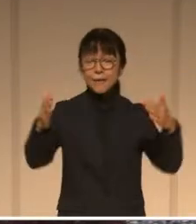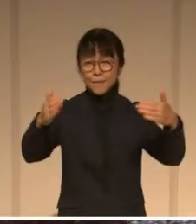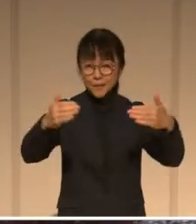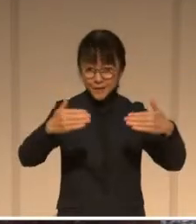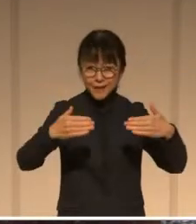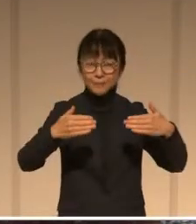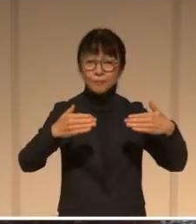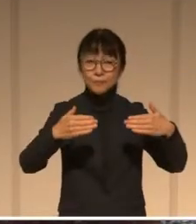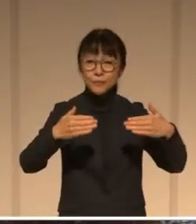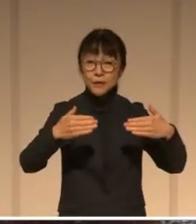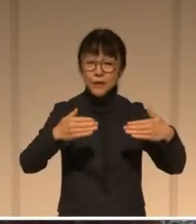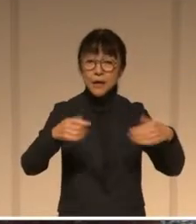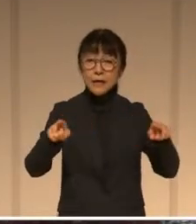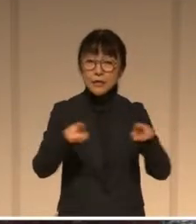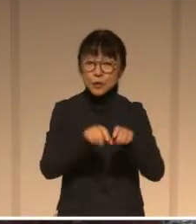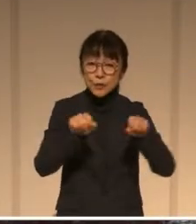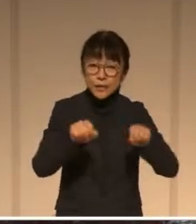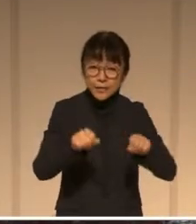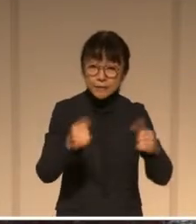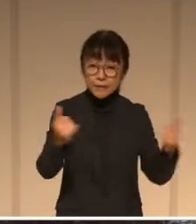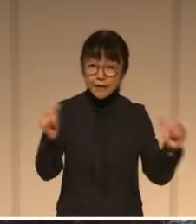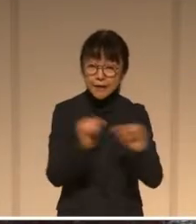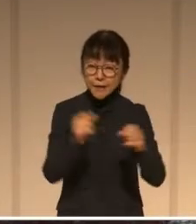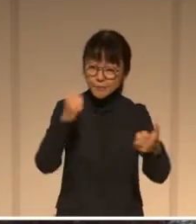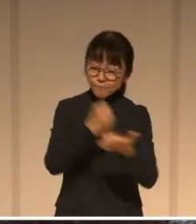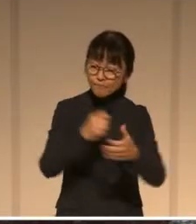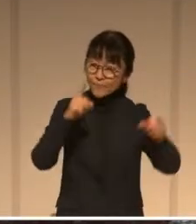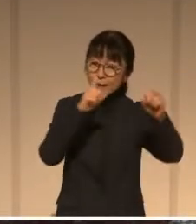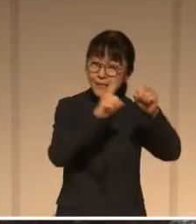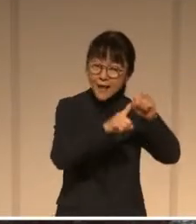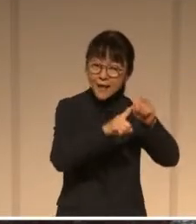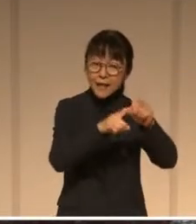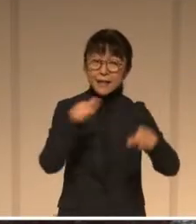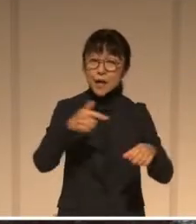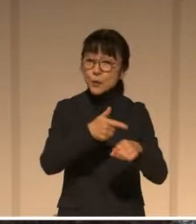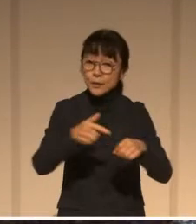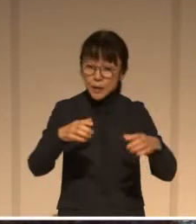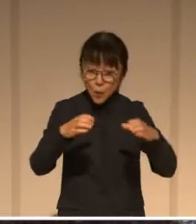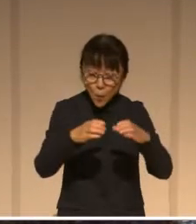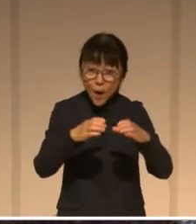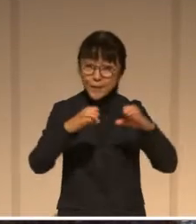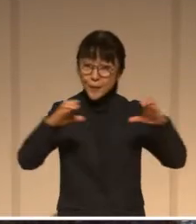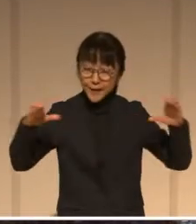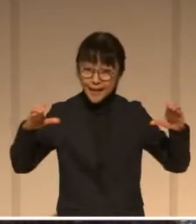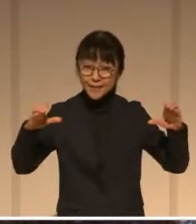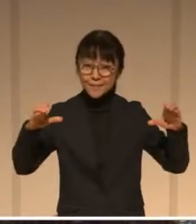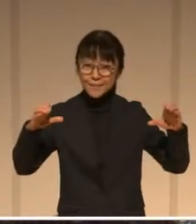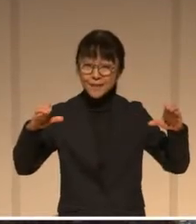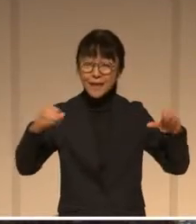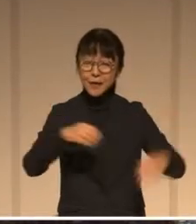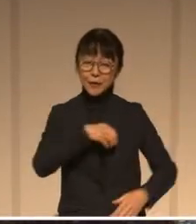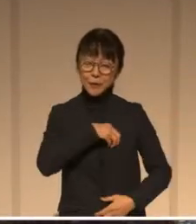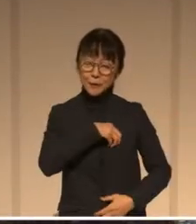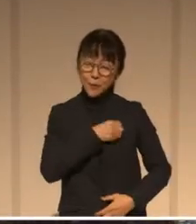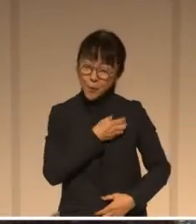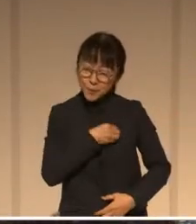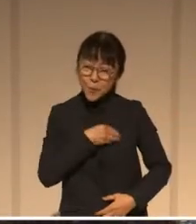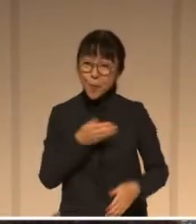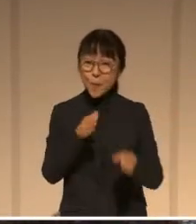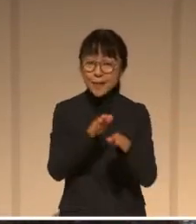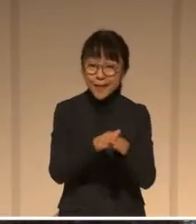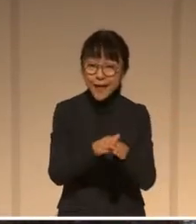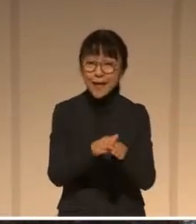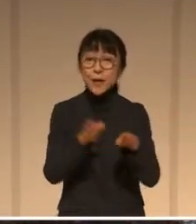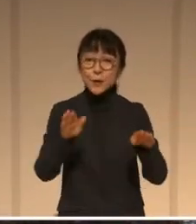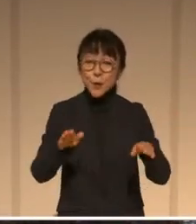が共生社会の実現に向けてた妖精の輪を広げたいとそんな熱い思いを込めてこのチャレンジ